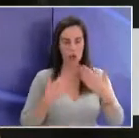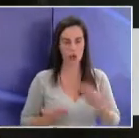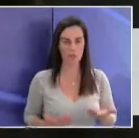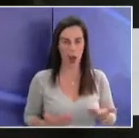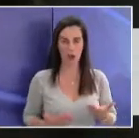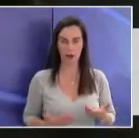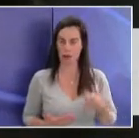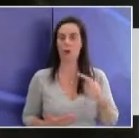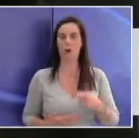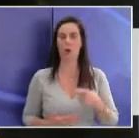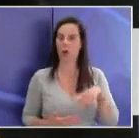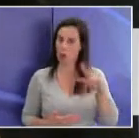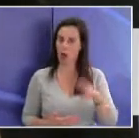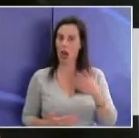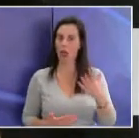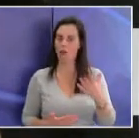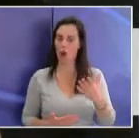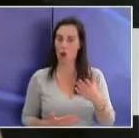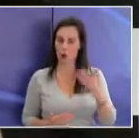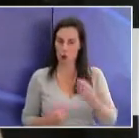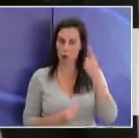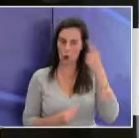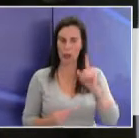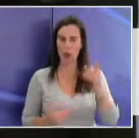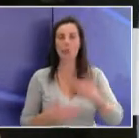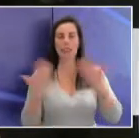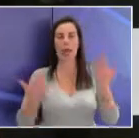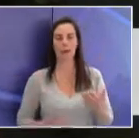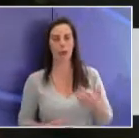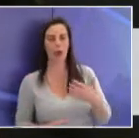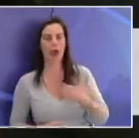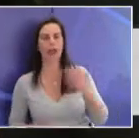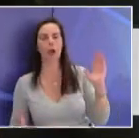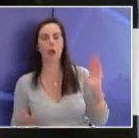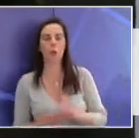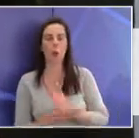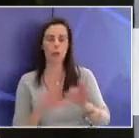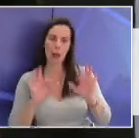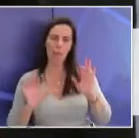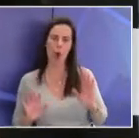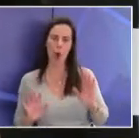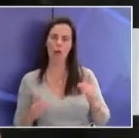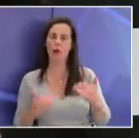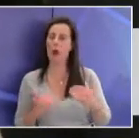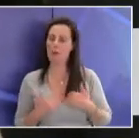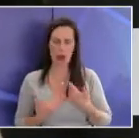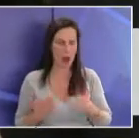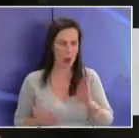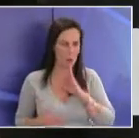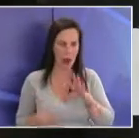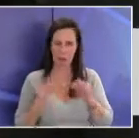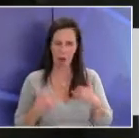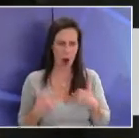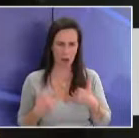כזאת, יש לו את זה בארסנל, זה לא משהו שנשלף, נכון? אנחנו מוכנים לבחירות. אנחנו, אין לנו שום בעיה עם